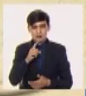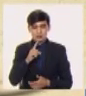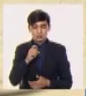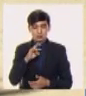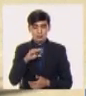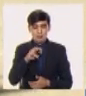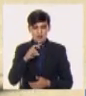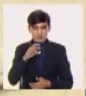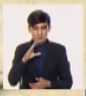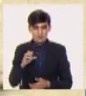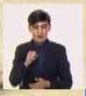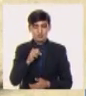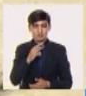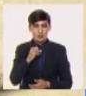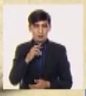Сабирова,